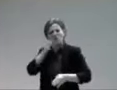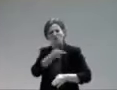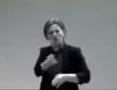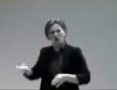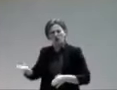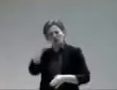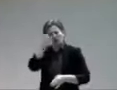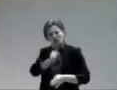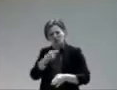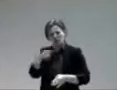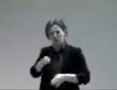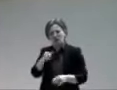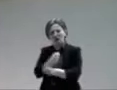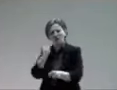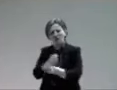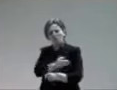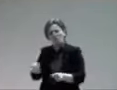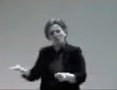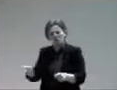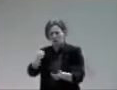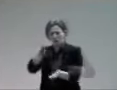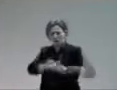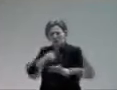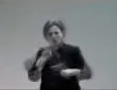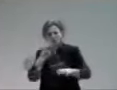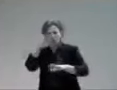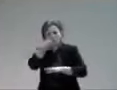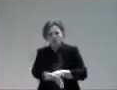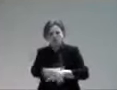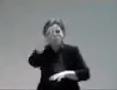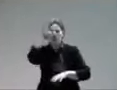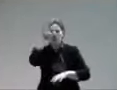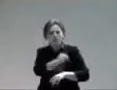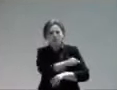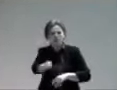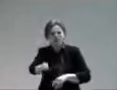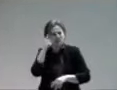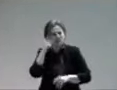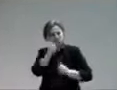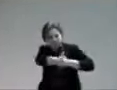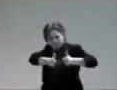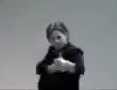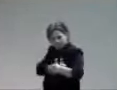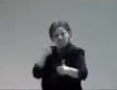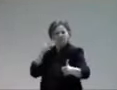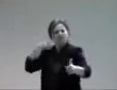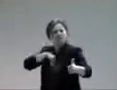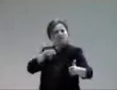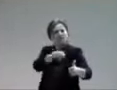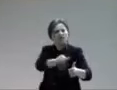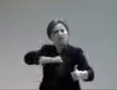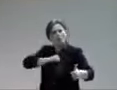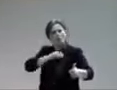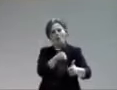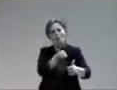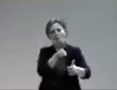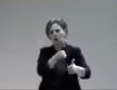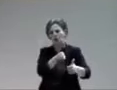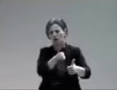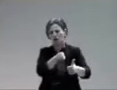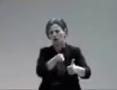che lavorano in luoghi sperduti e immaginare immedesimarsi nei panni dei dolori dei